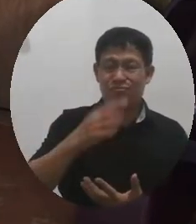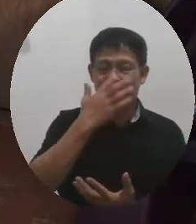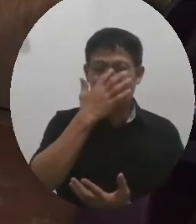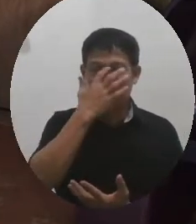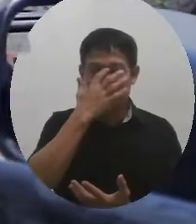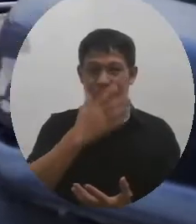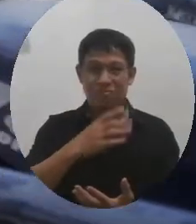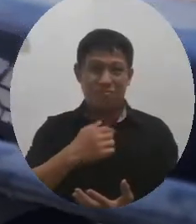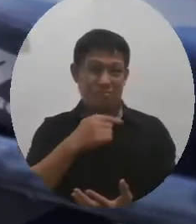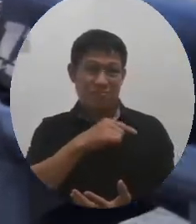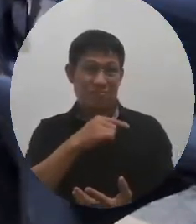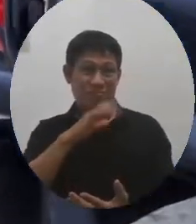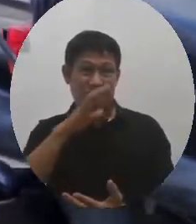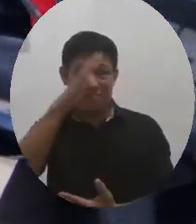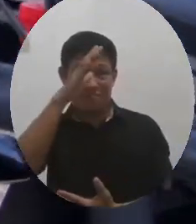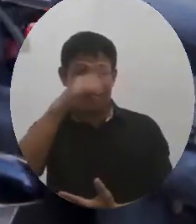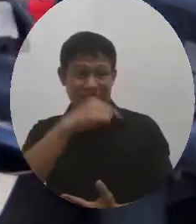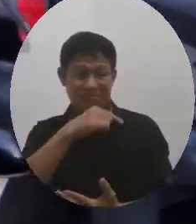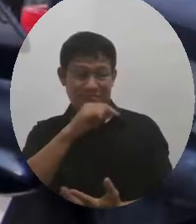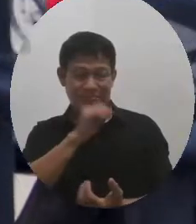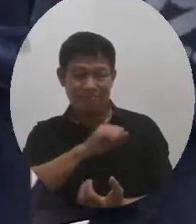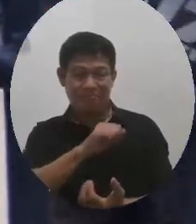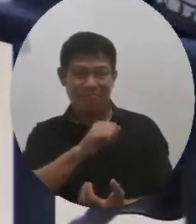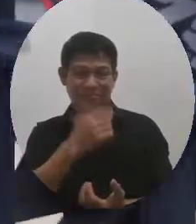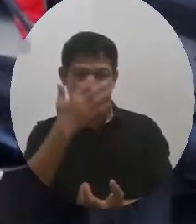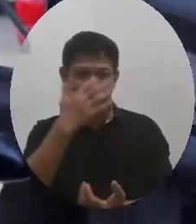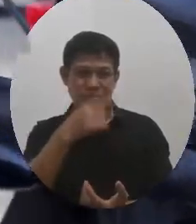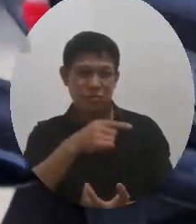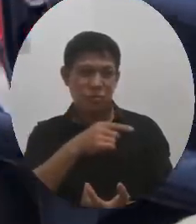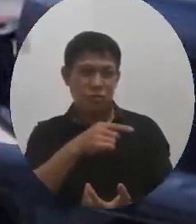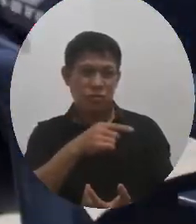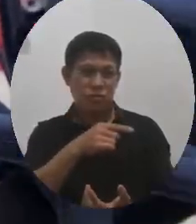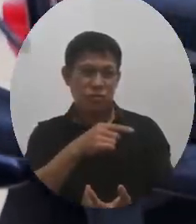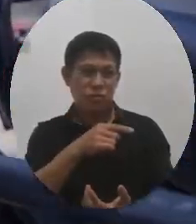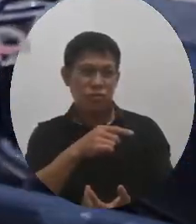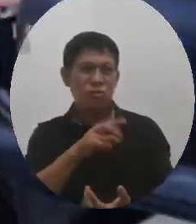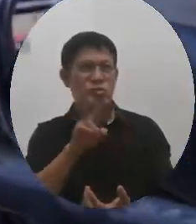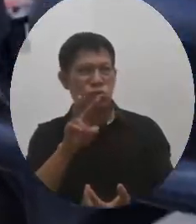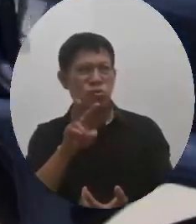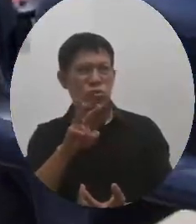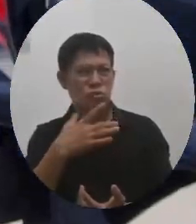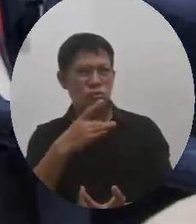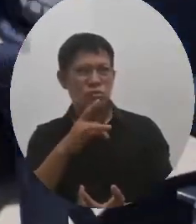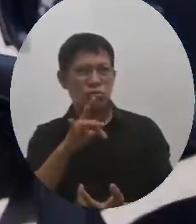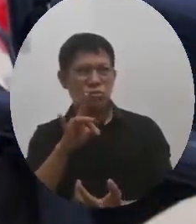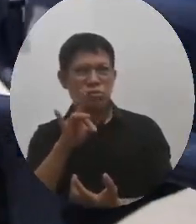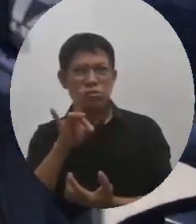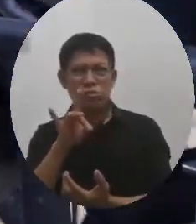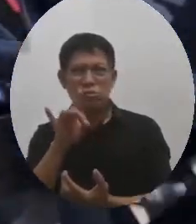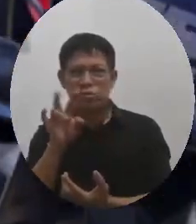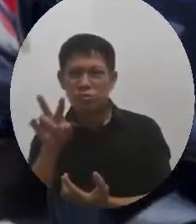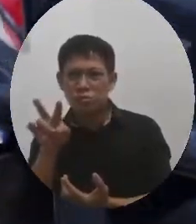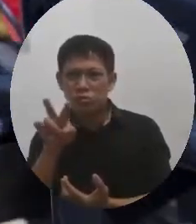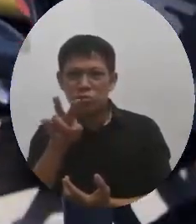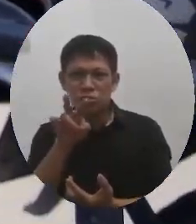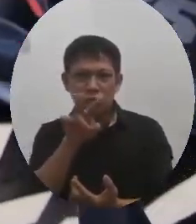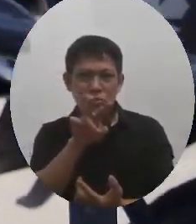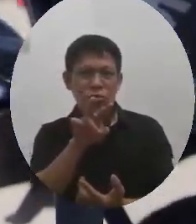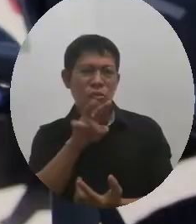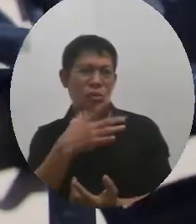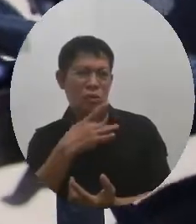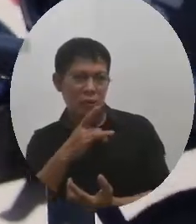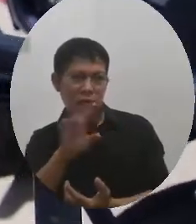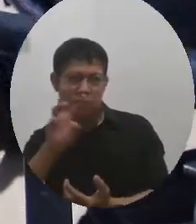daddy niya nagdadrive ng motor. Parang mabilis siyang matuto sa mga, parang gusto niya mga gulong-gulong, mga ganyan.